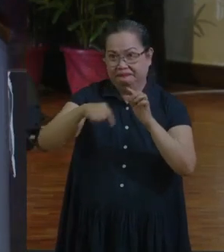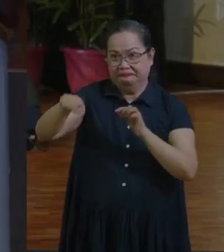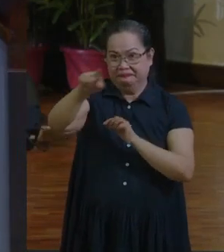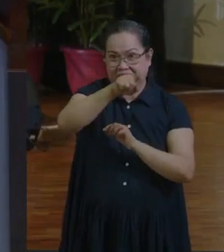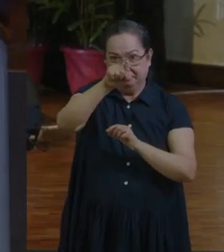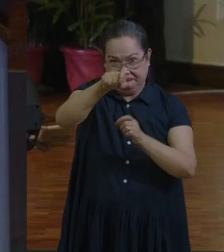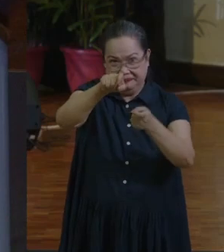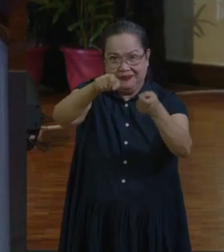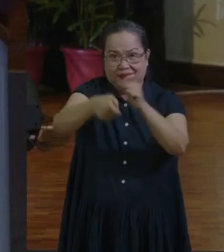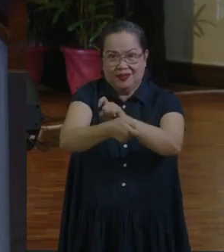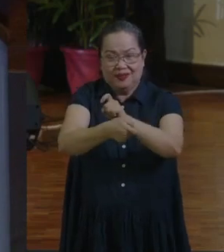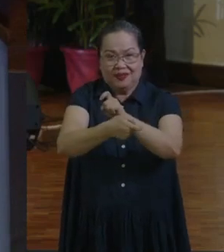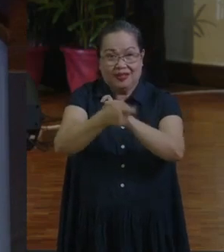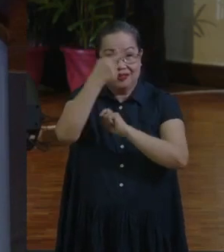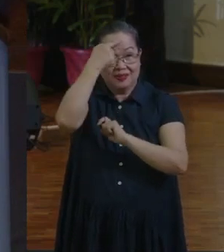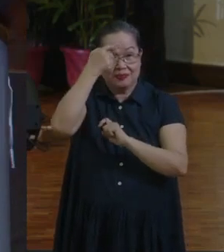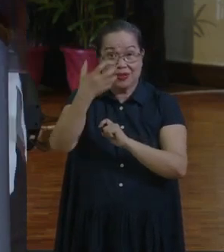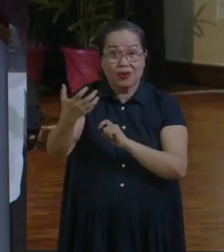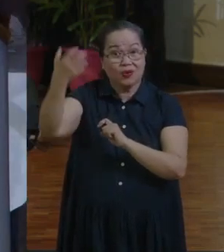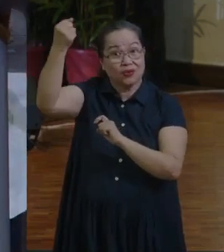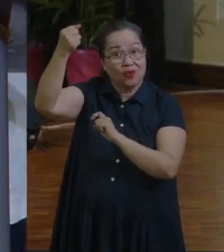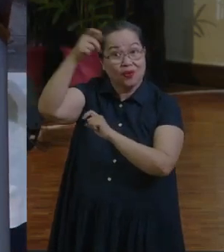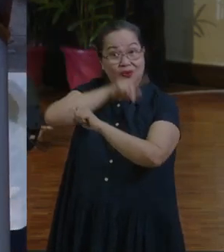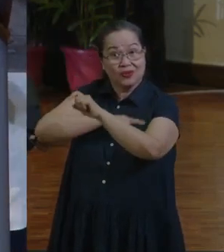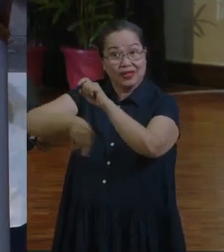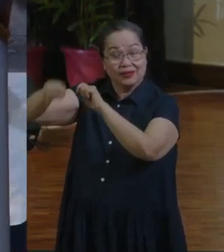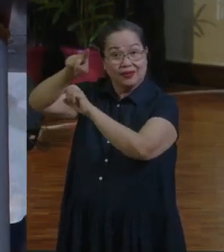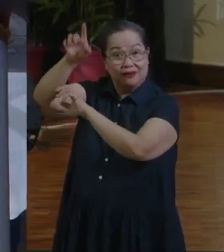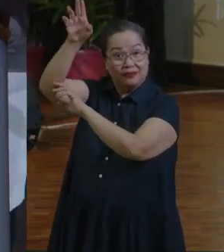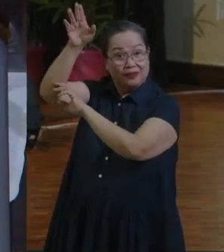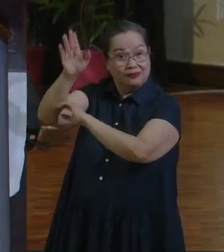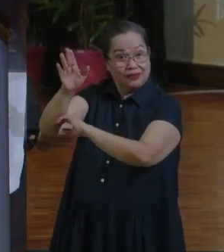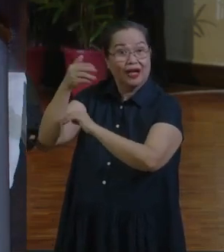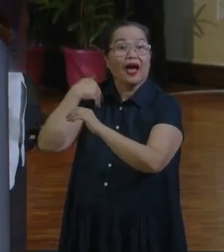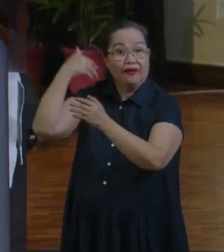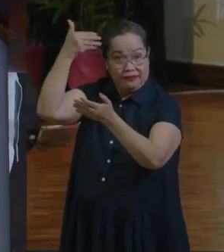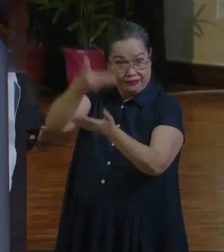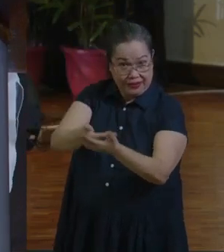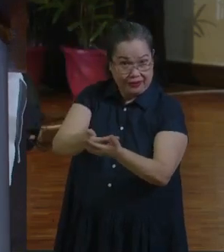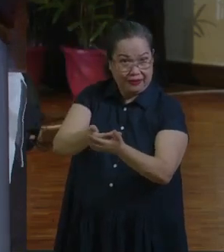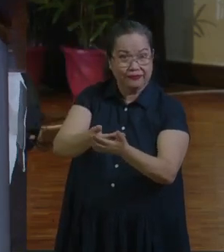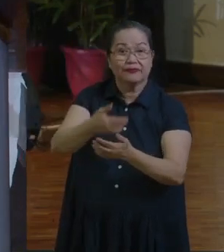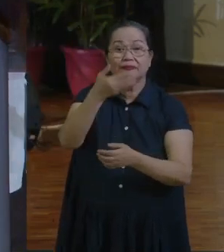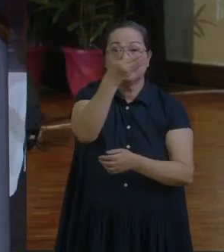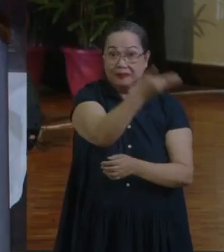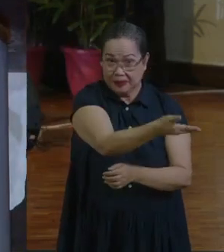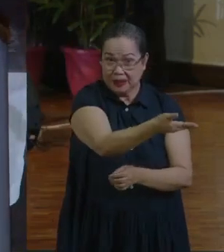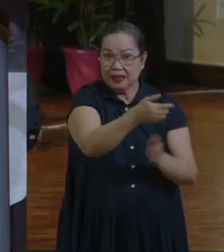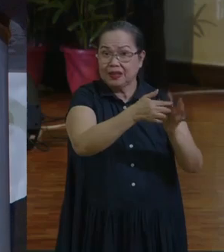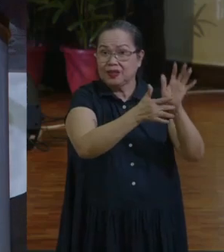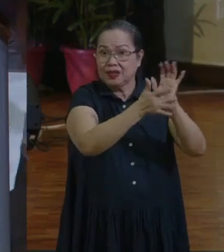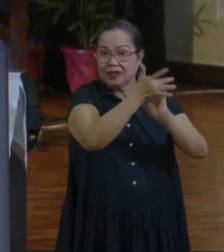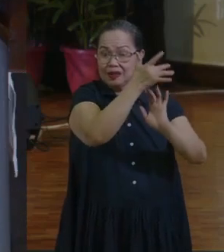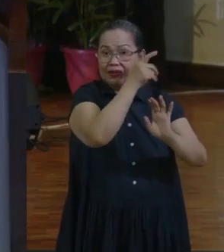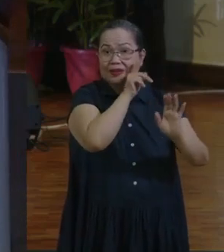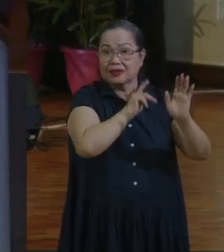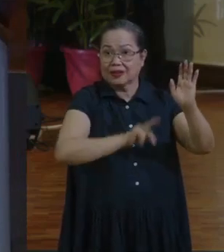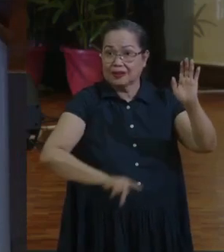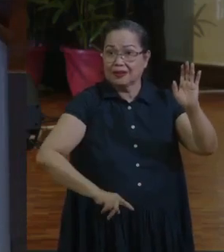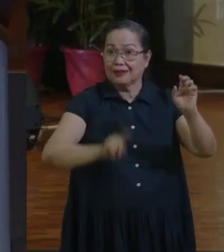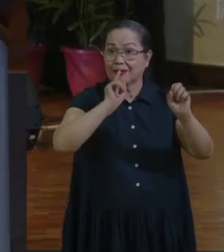silang magsisi sapagkat ang kaharian ng Diyos ay totoo ngang dumating at siya ang haring